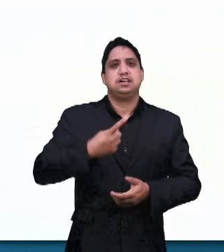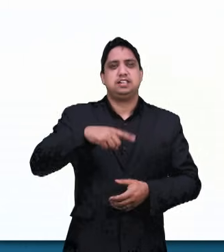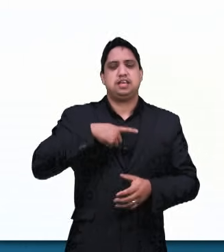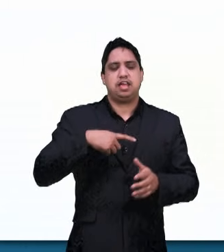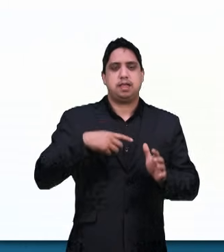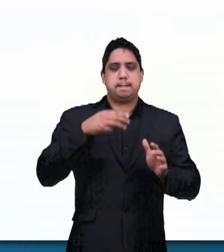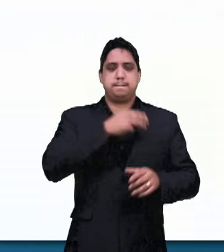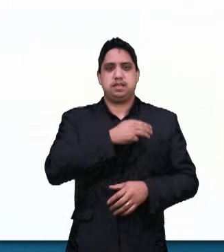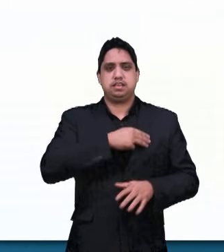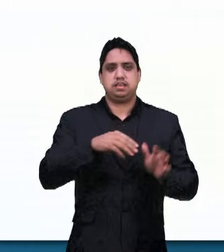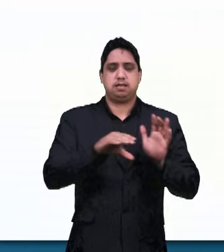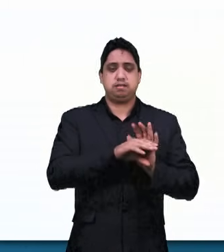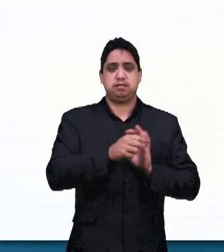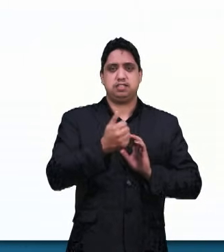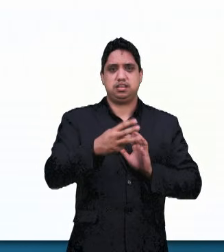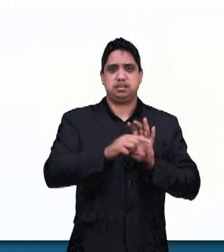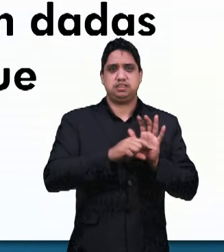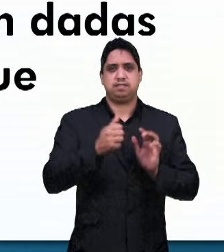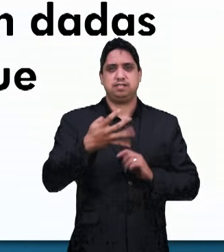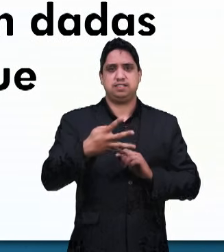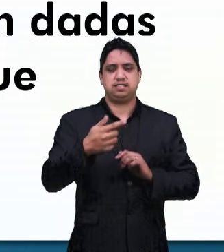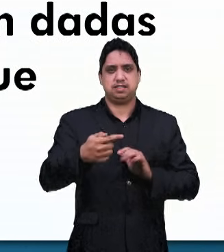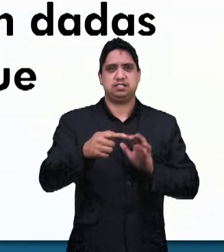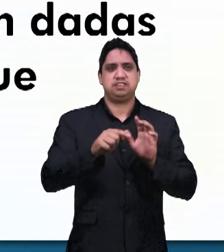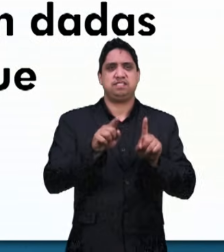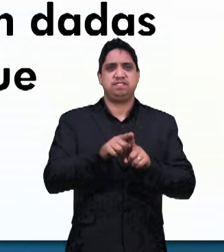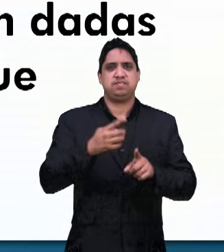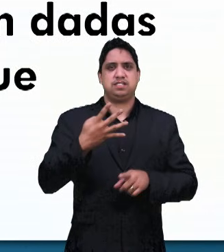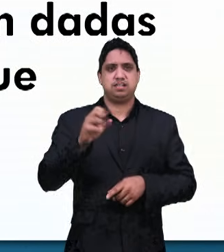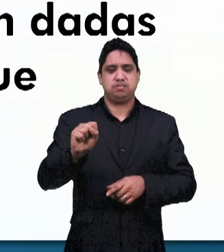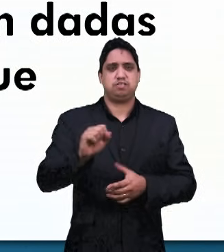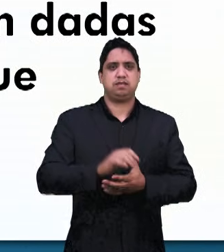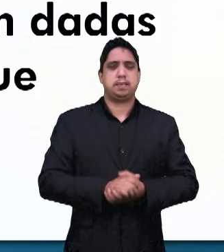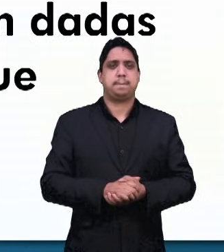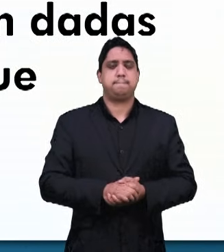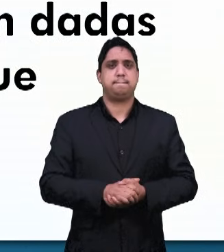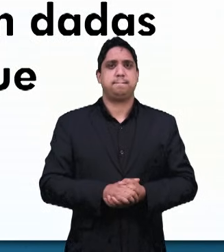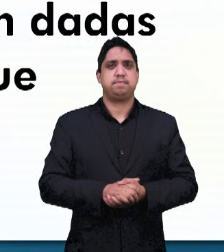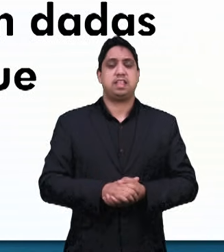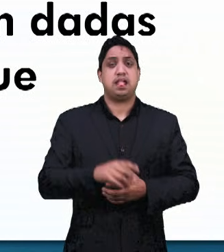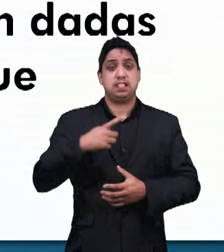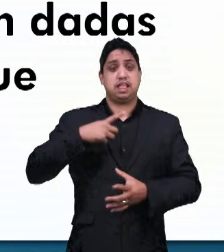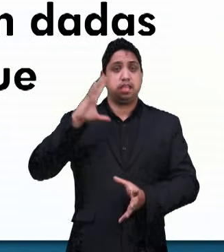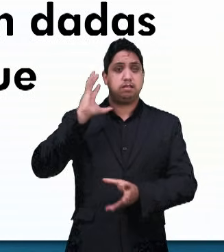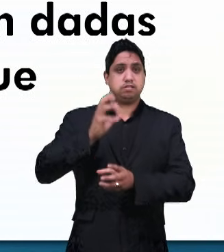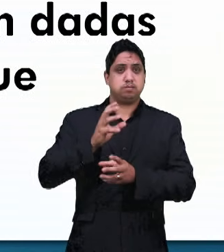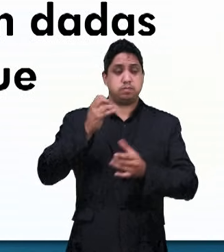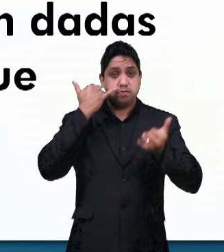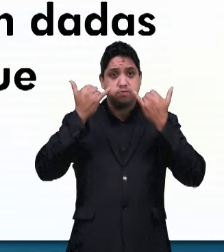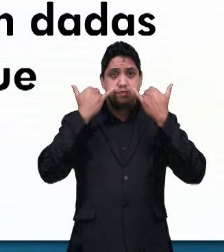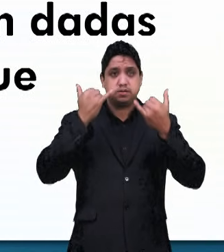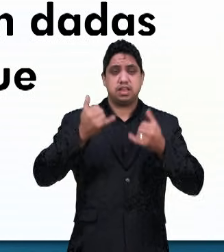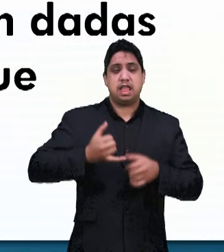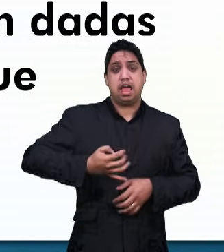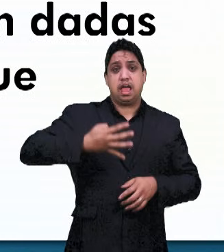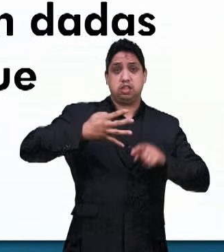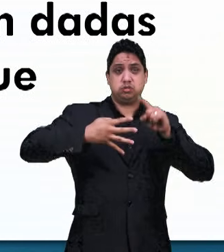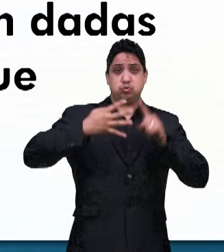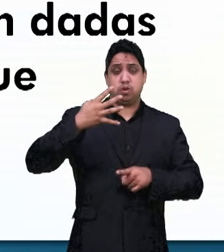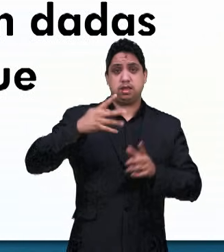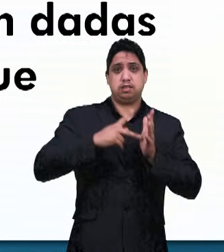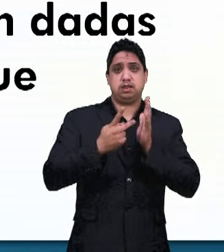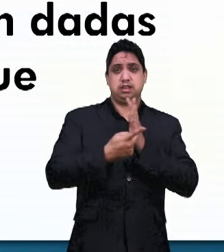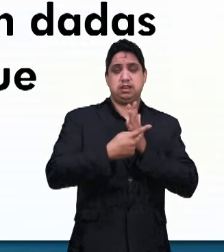Matthieu 13, 46, 47, 48. Le sujet dit, Avant, il y a une formation. Les quatre